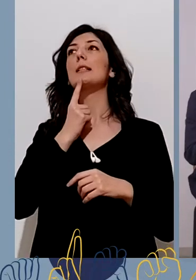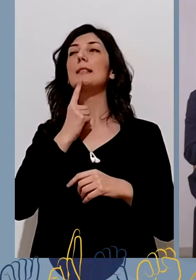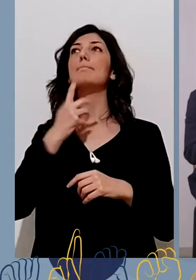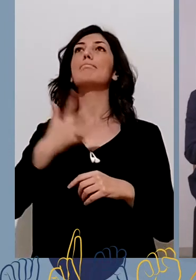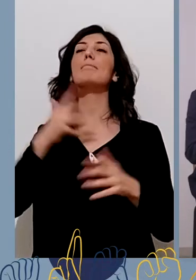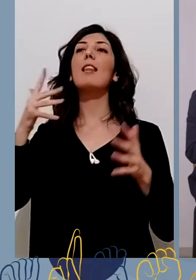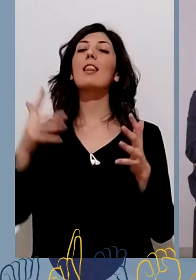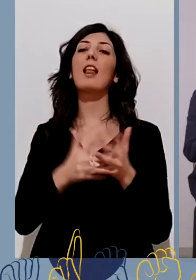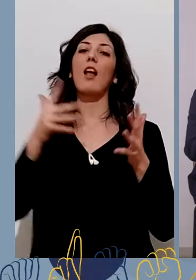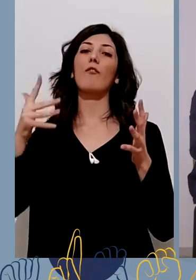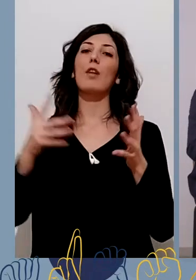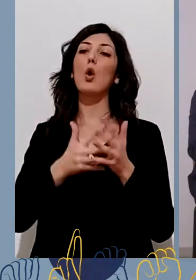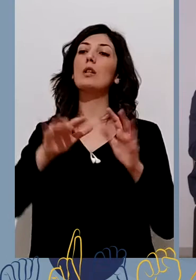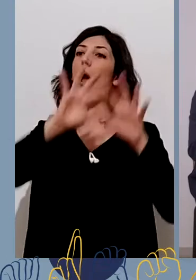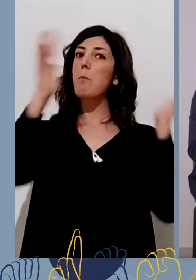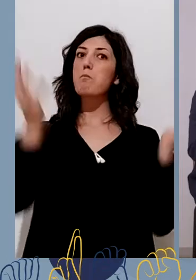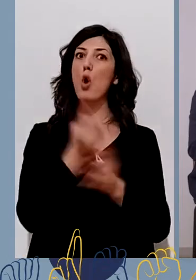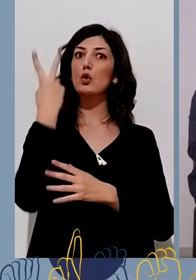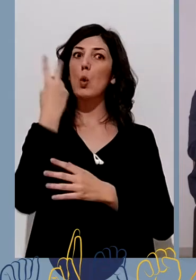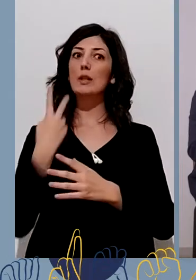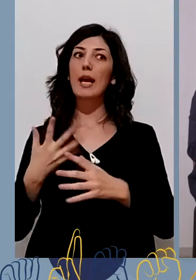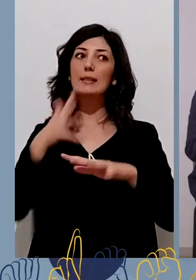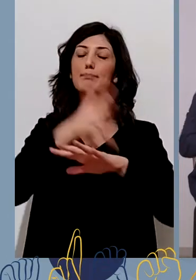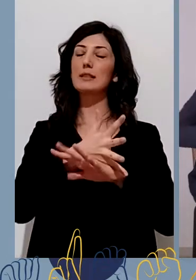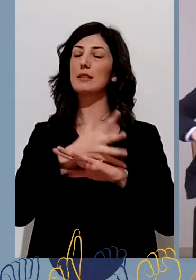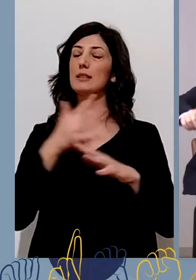interagire con il mondo degli udenti. Loro in pratica,